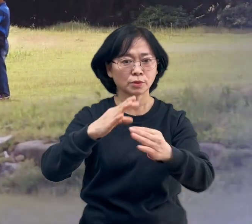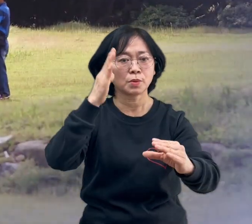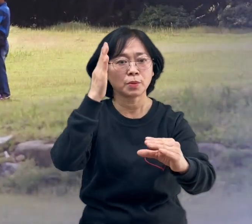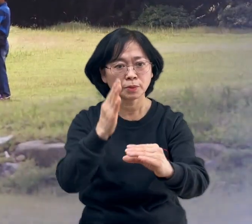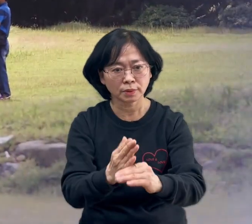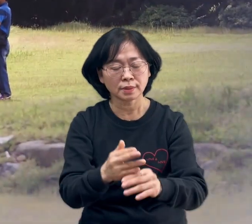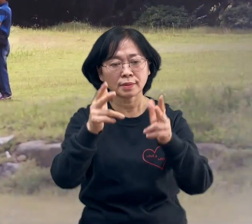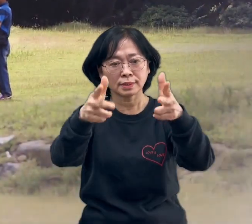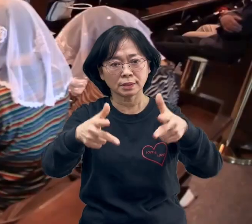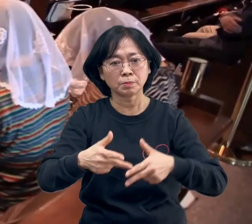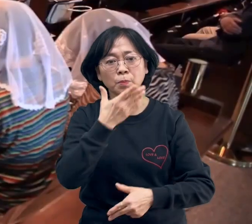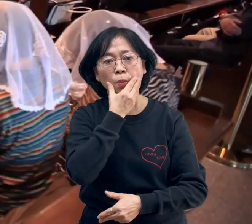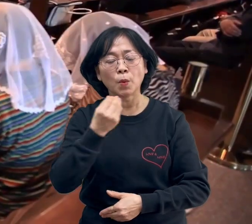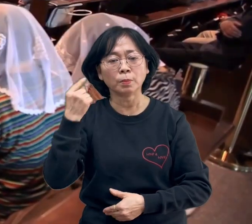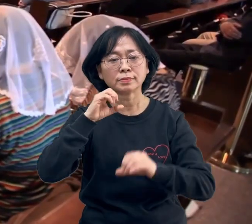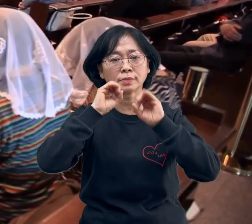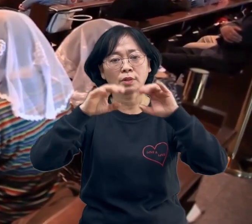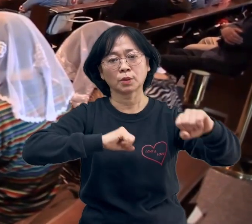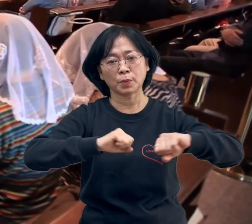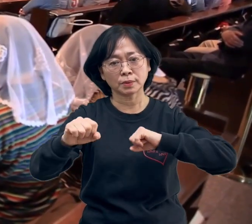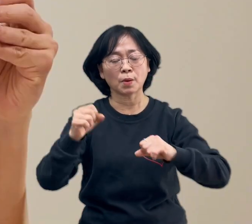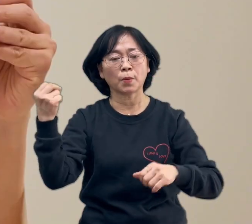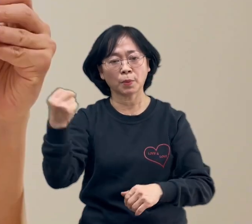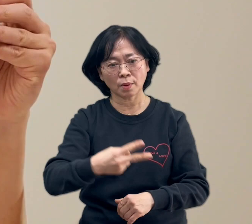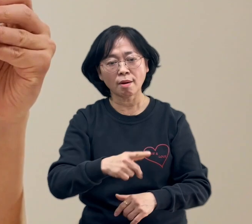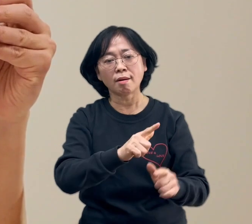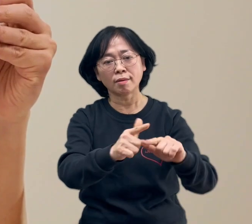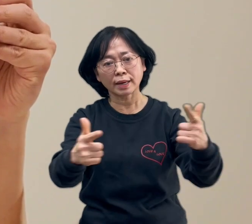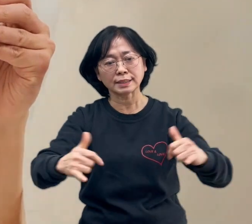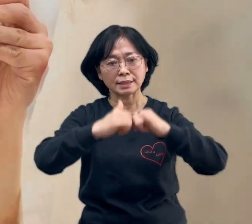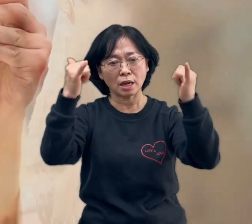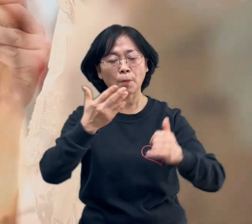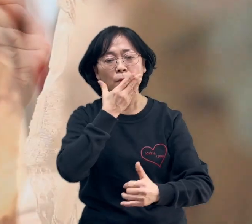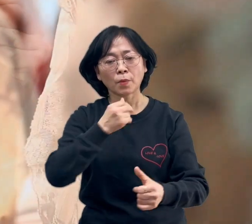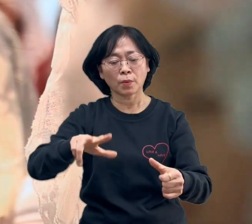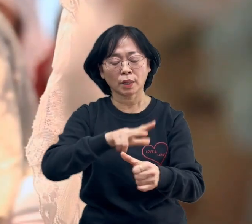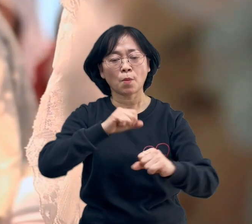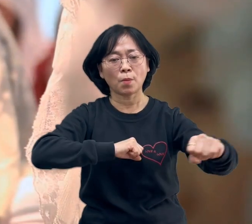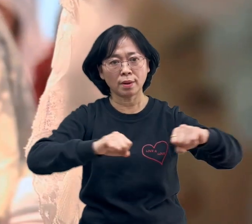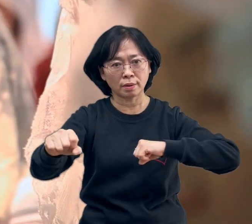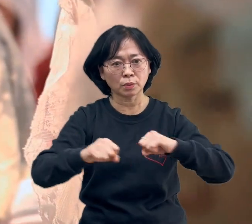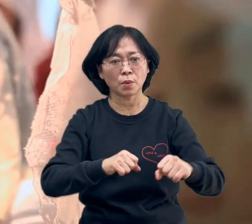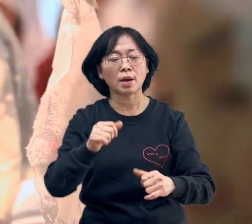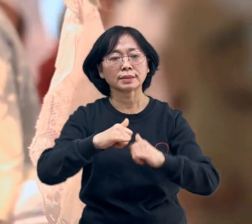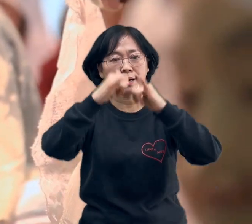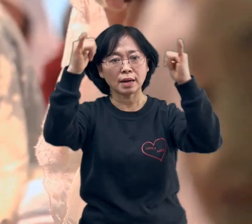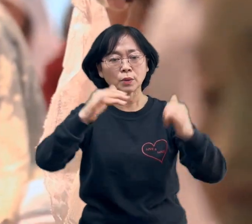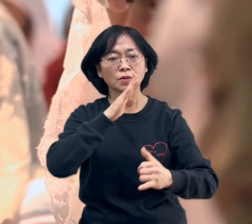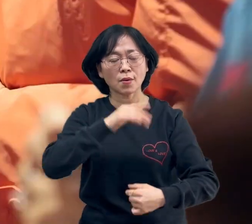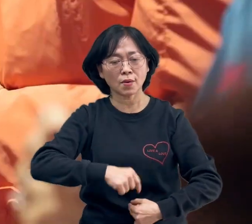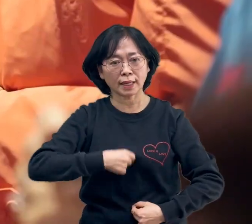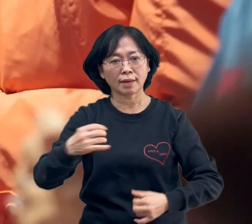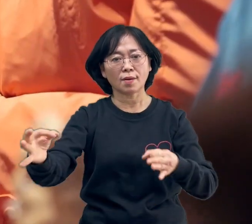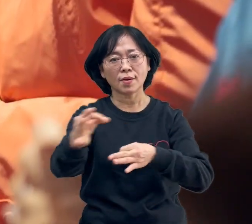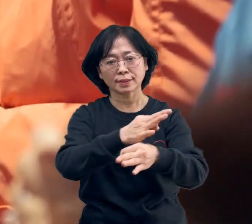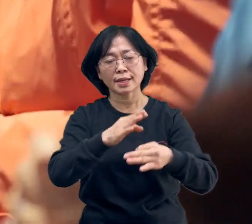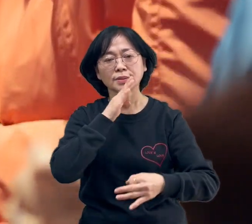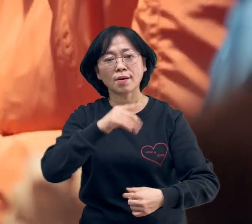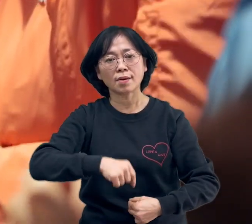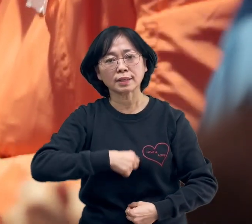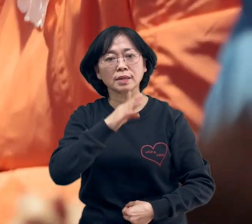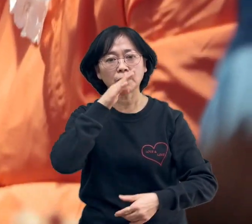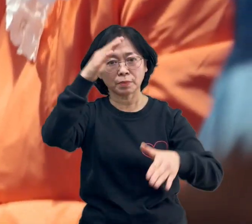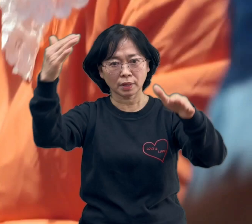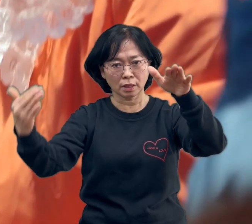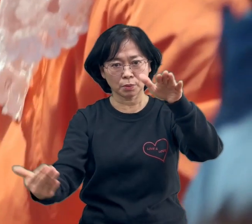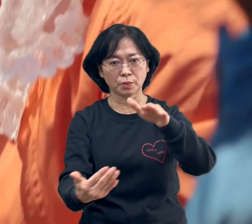이어가고 있습니다. 직접적인 복음 선교 활동은 물론이고 여러 가지 사회복지 활동, 사회 정의와